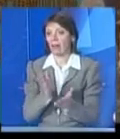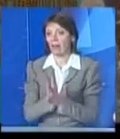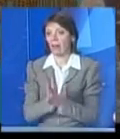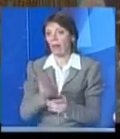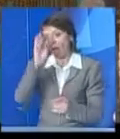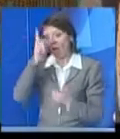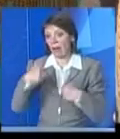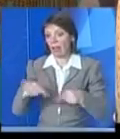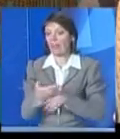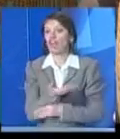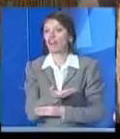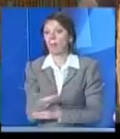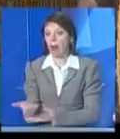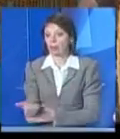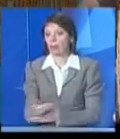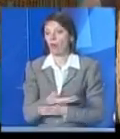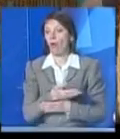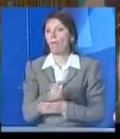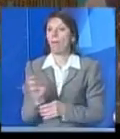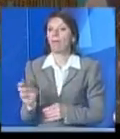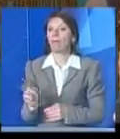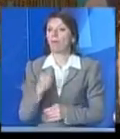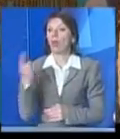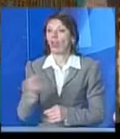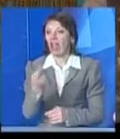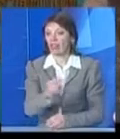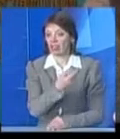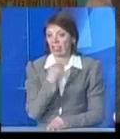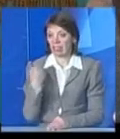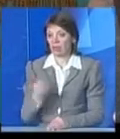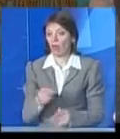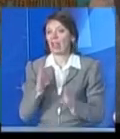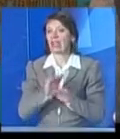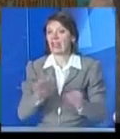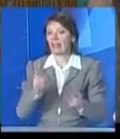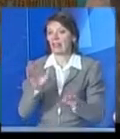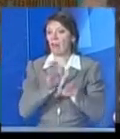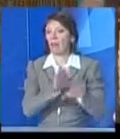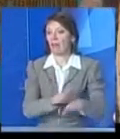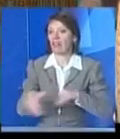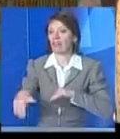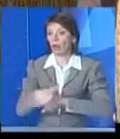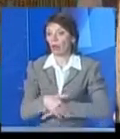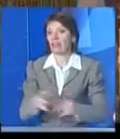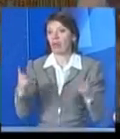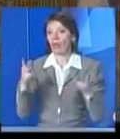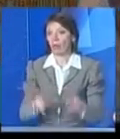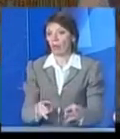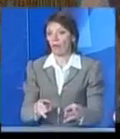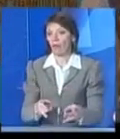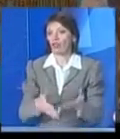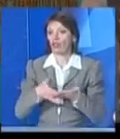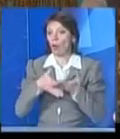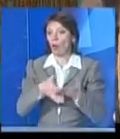Україні, як жебрацтво і бродяжництво, і велика кількість дітей в той період перебувала на вулиці і потребували